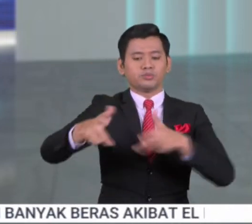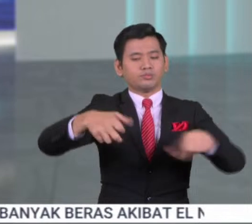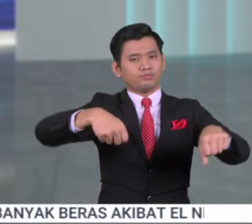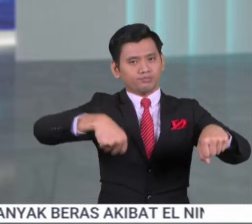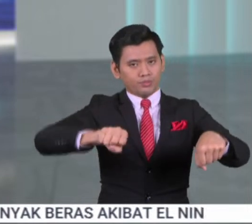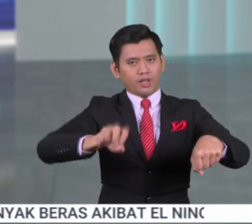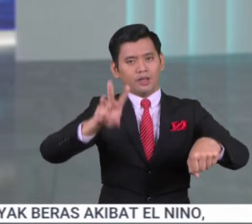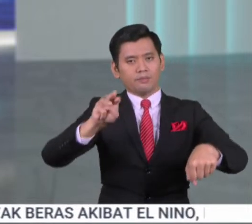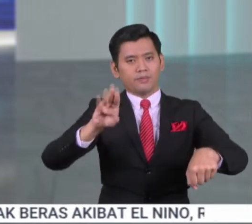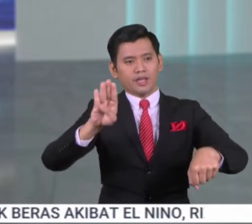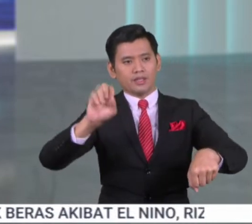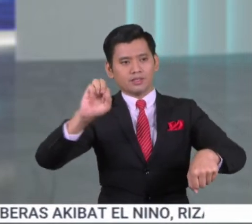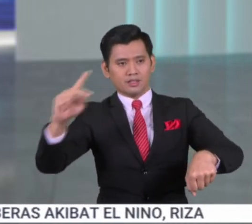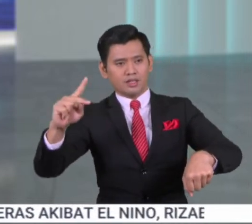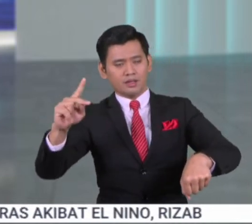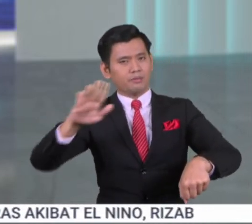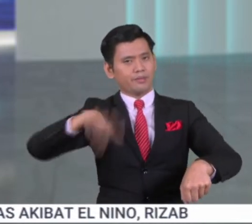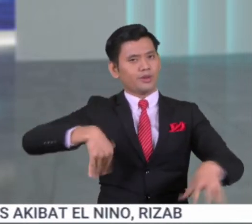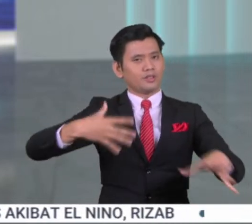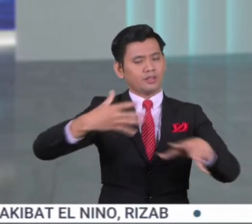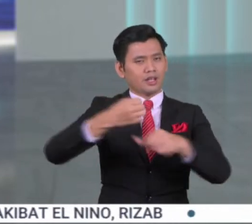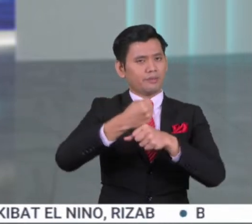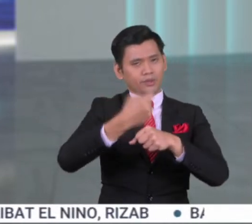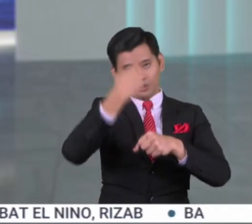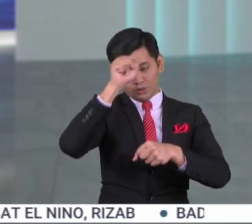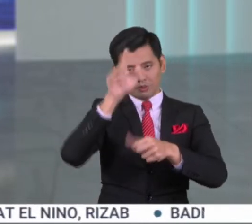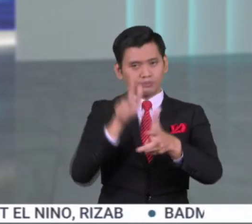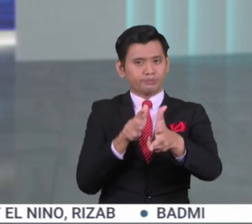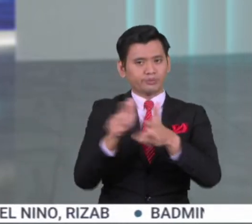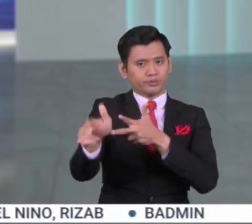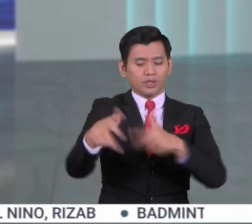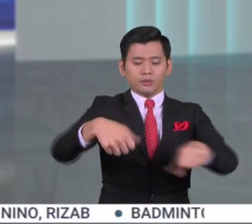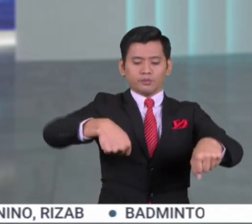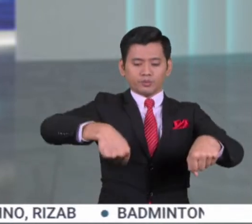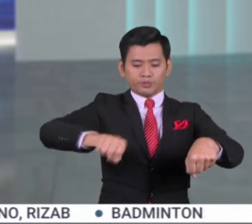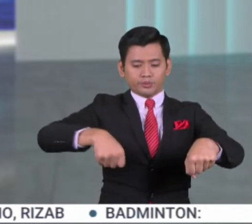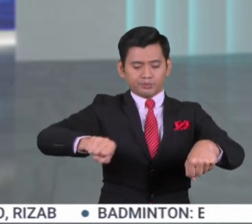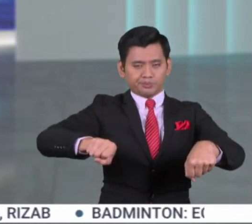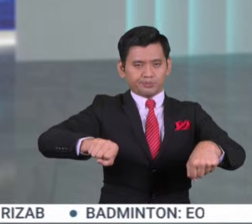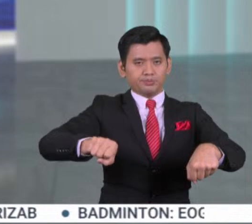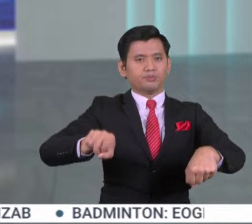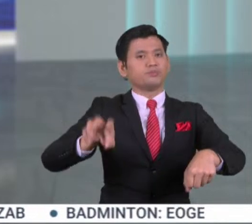MSBK, bagaimanapun belum menerima sebarang tawaran untuk beraksi dalam saingan Moto2.